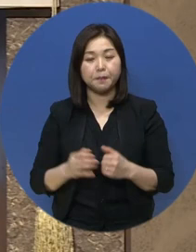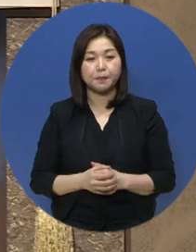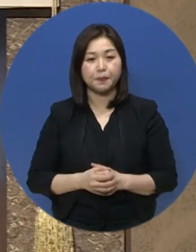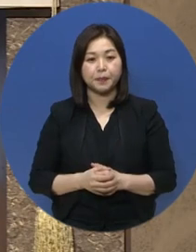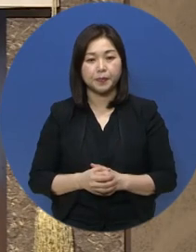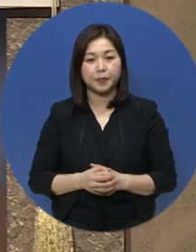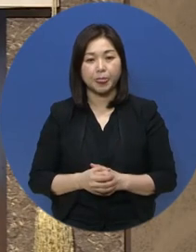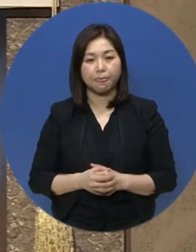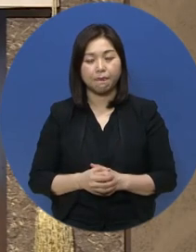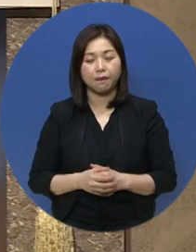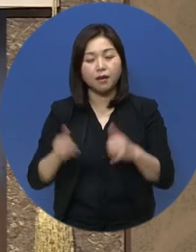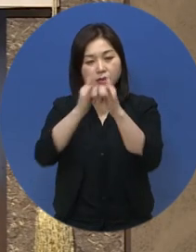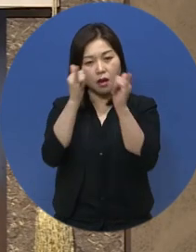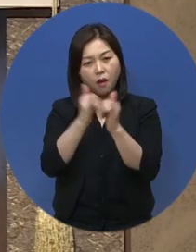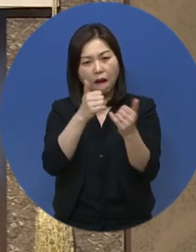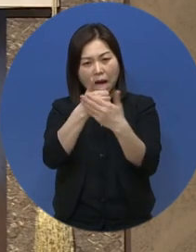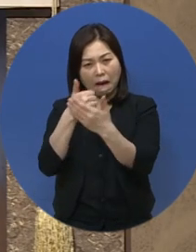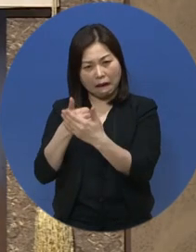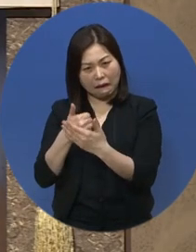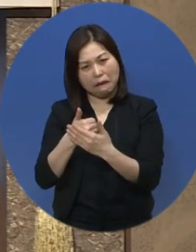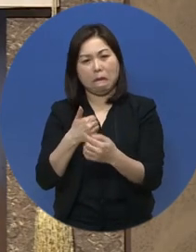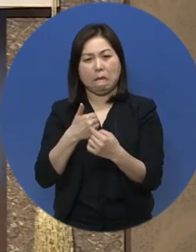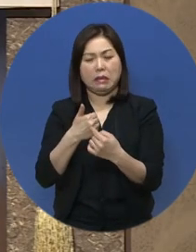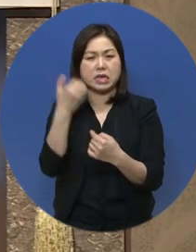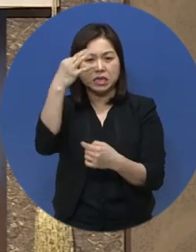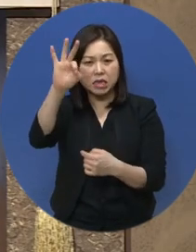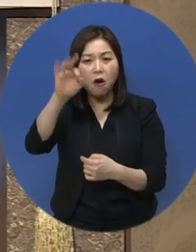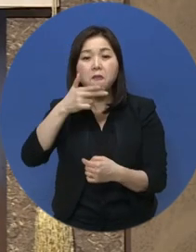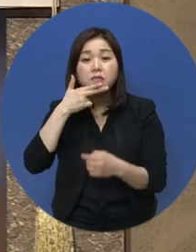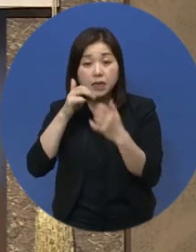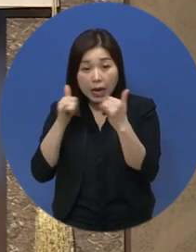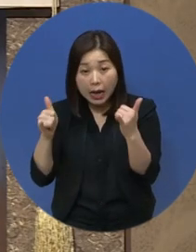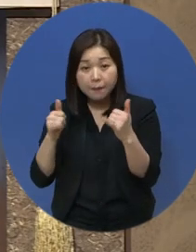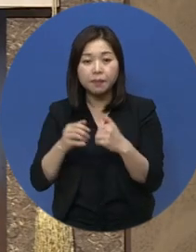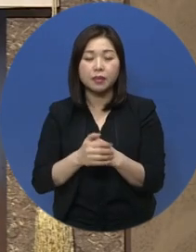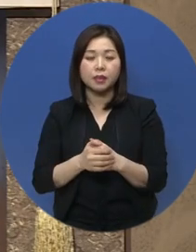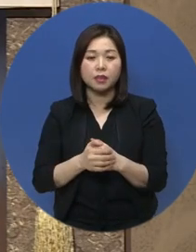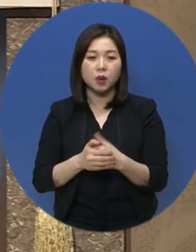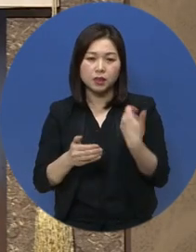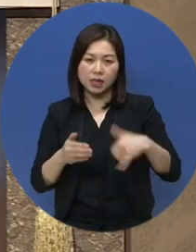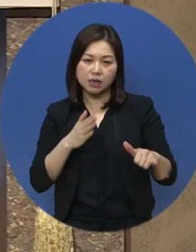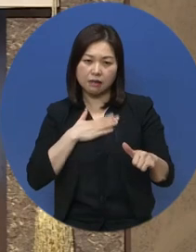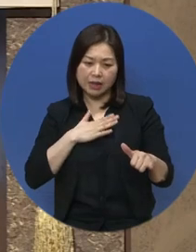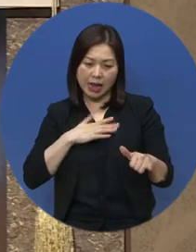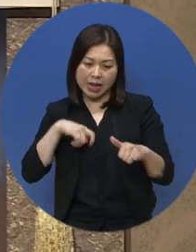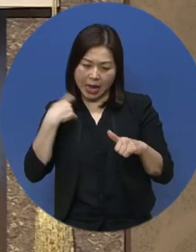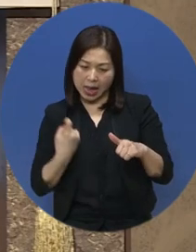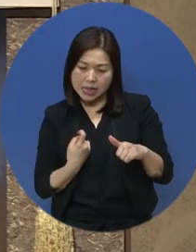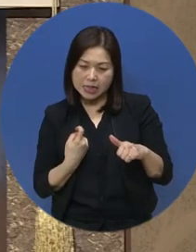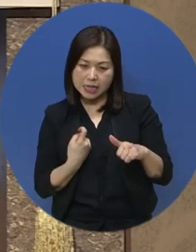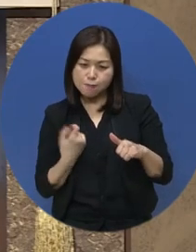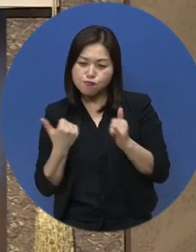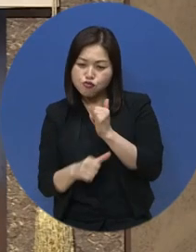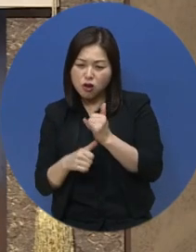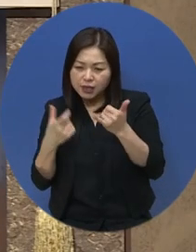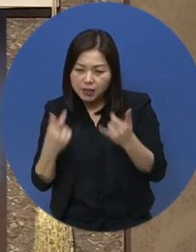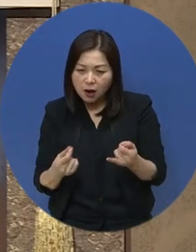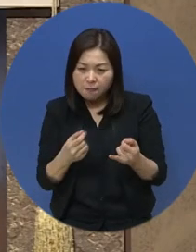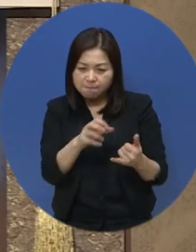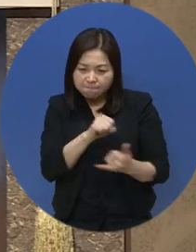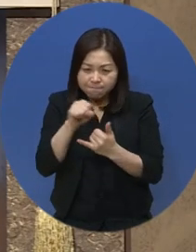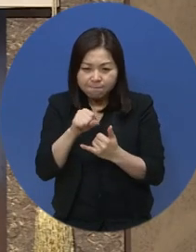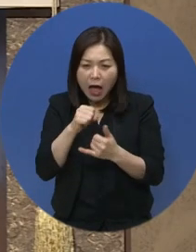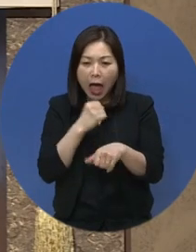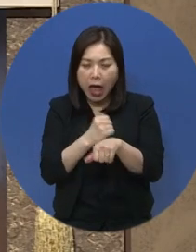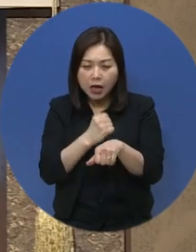또 사회적 지지를 받지 못하는 사람이라든지 또 자녀를 내 소유물로 생각하고 있다든지 여러 다양한 경우가 있는데